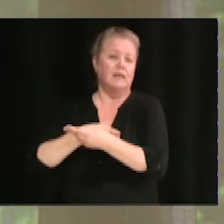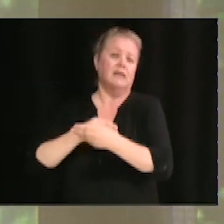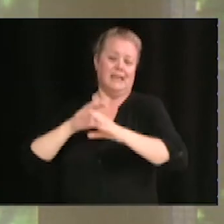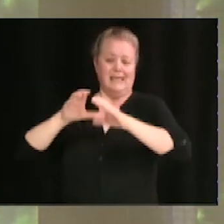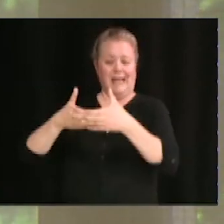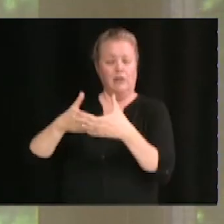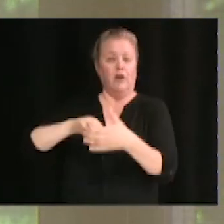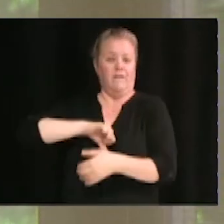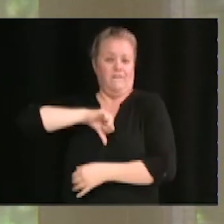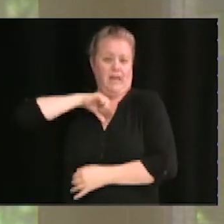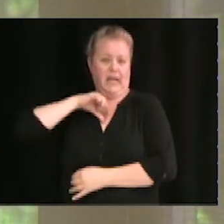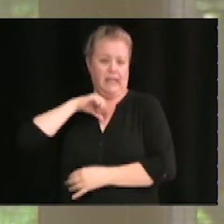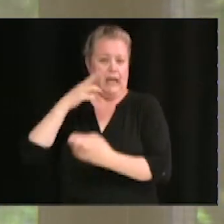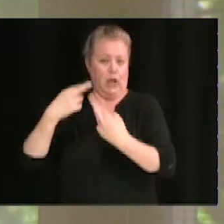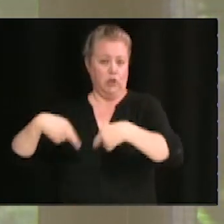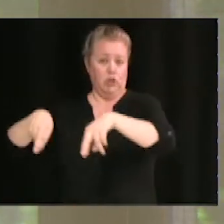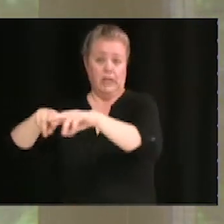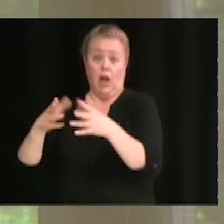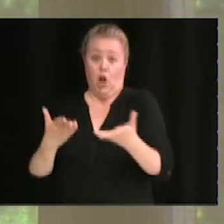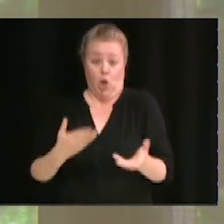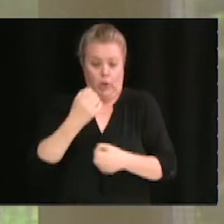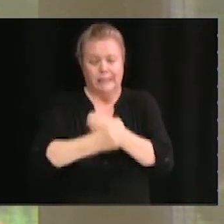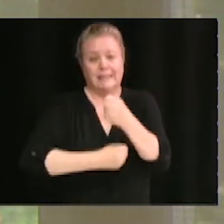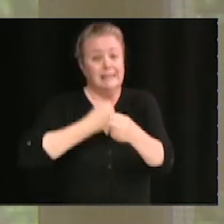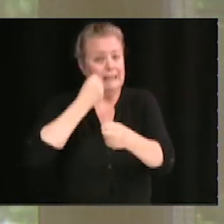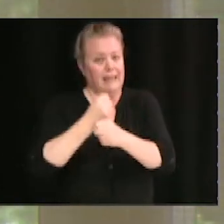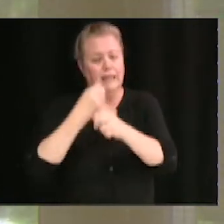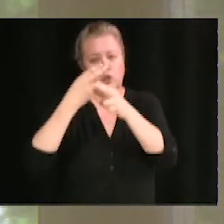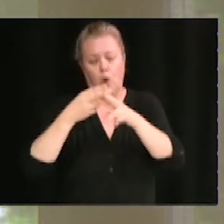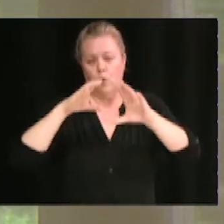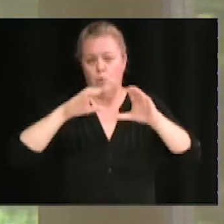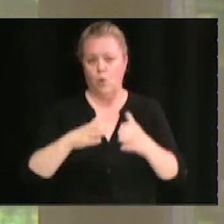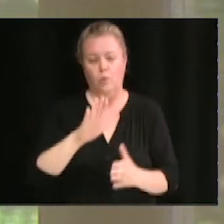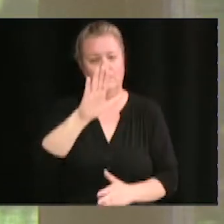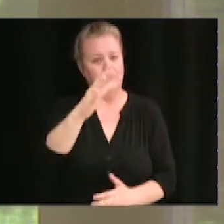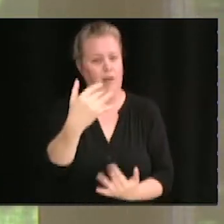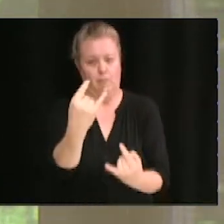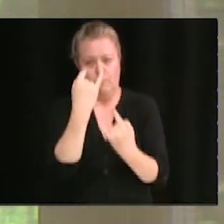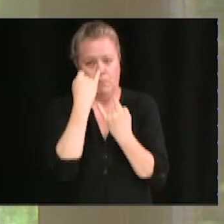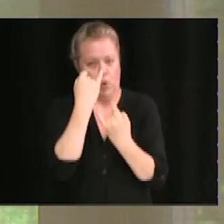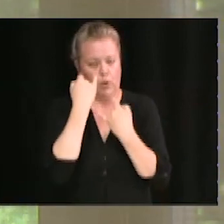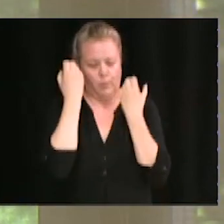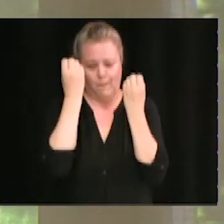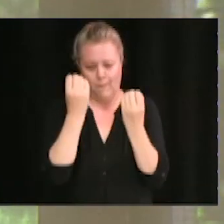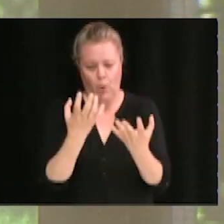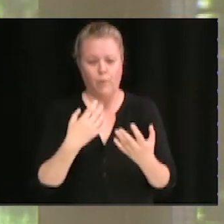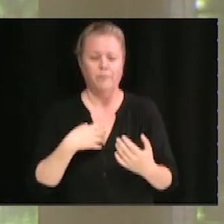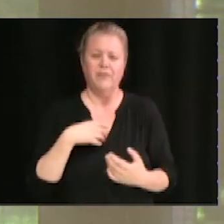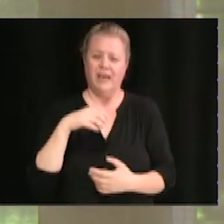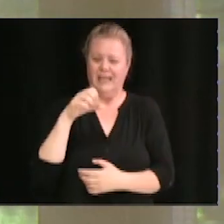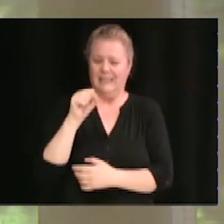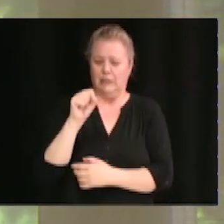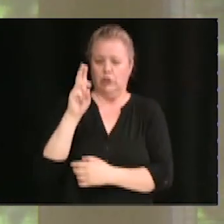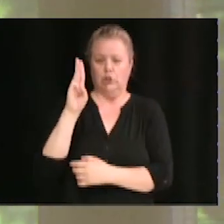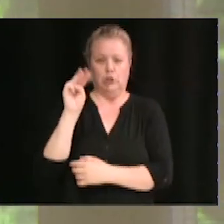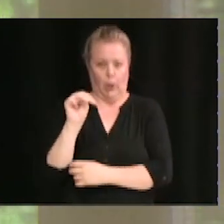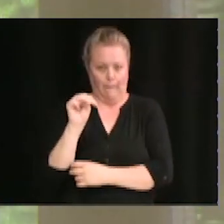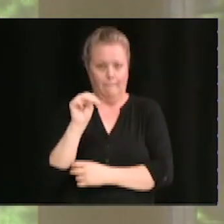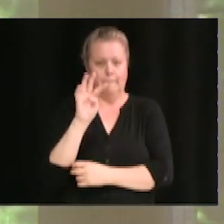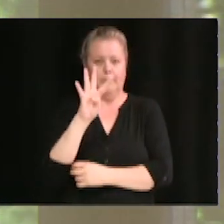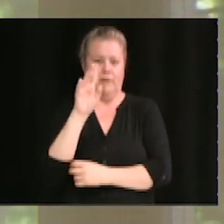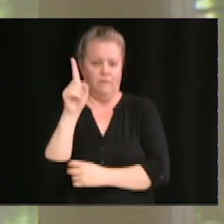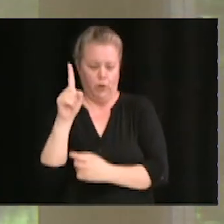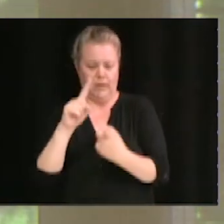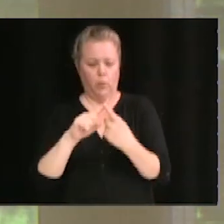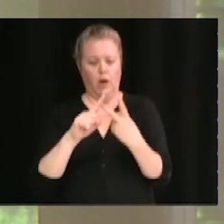ne riez pas de moi pour les noms de groupe, je ne les connais pas tous par cœur. Mais il va y avoir Sum 41, va y avoir